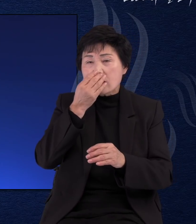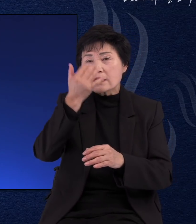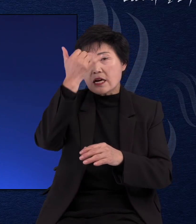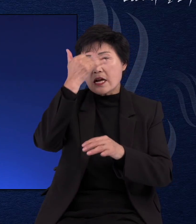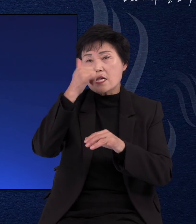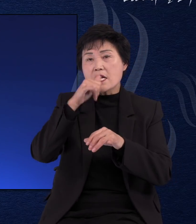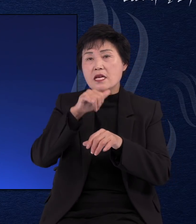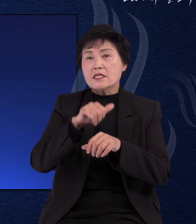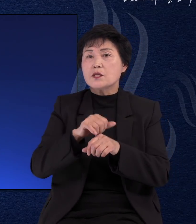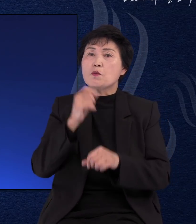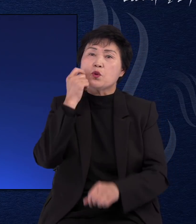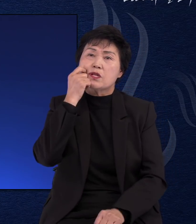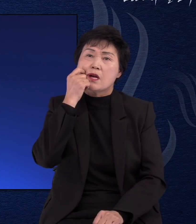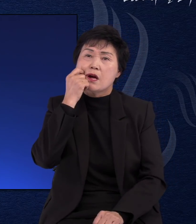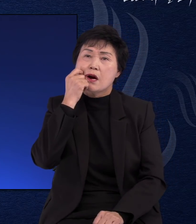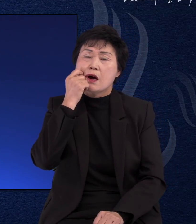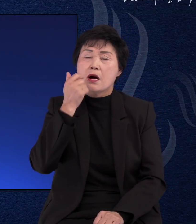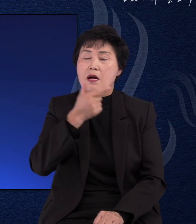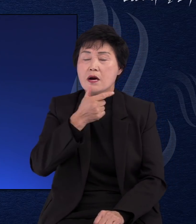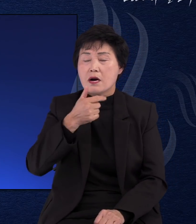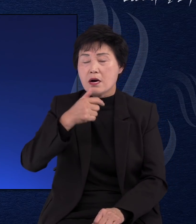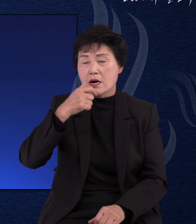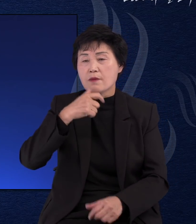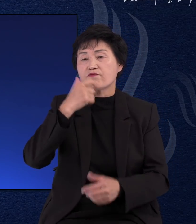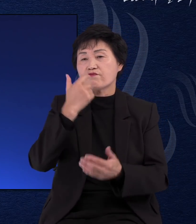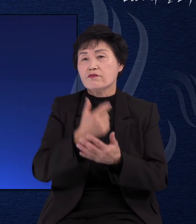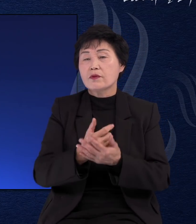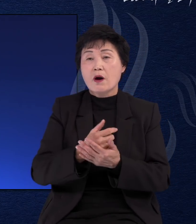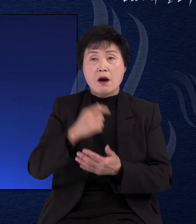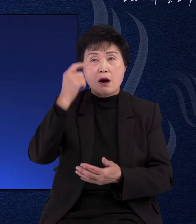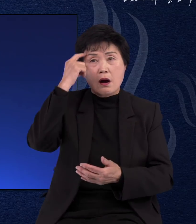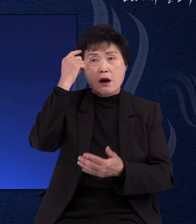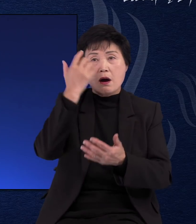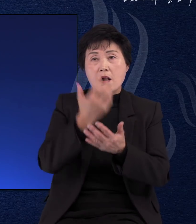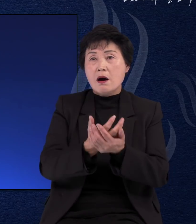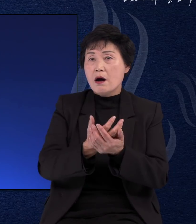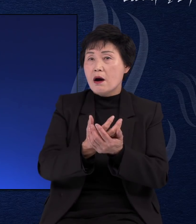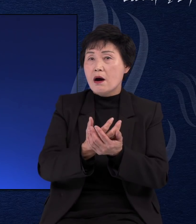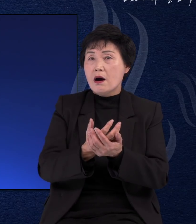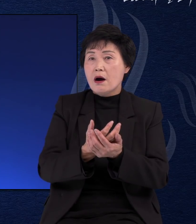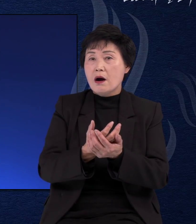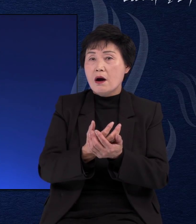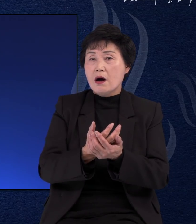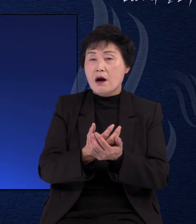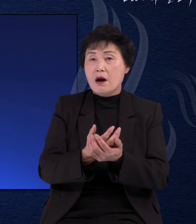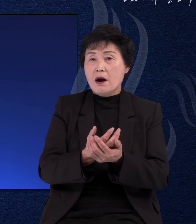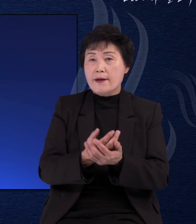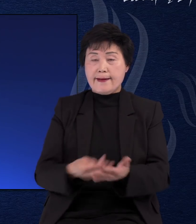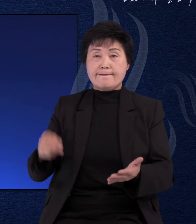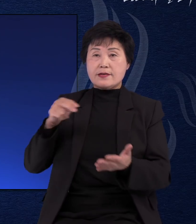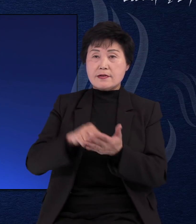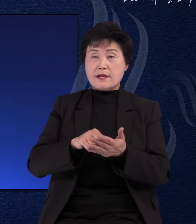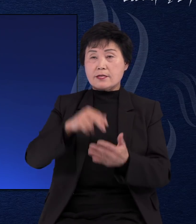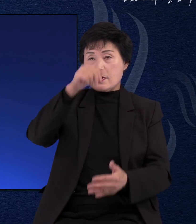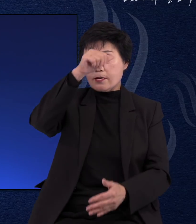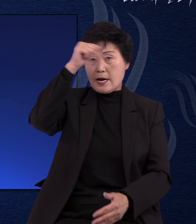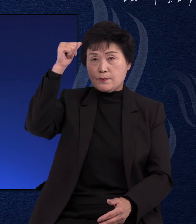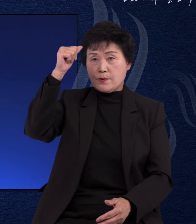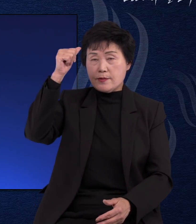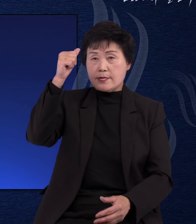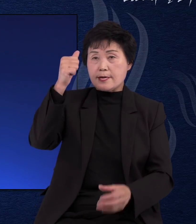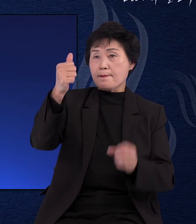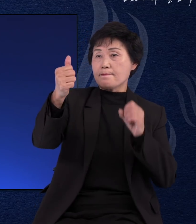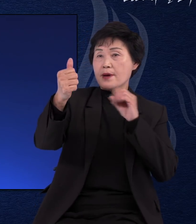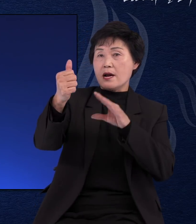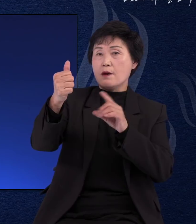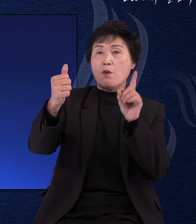큰 충격이 있어서, 저는 교회를 사랑하거든요. 그 자리에 일어나서 장로님께 이렇게 당돌하게 아무도 얘기하지 않는 시간에